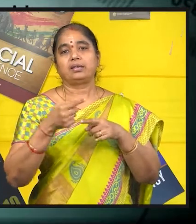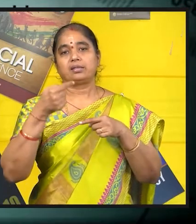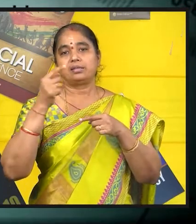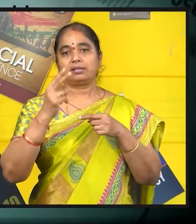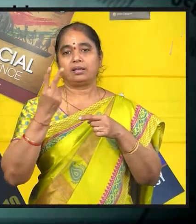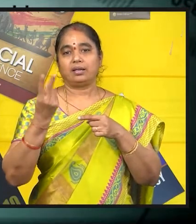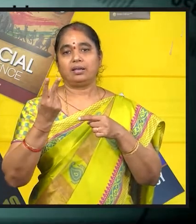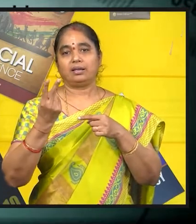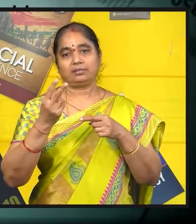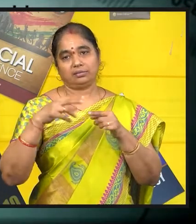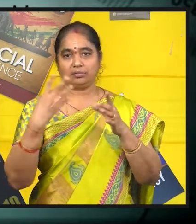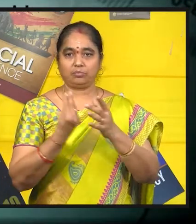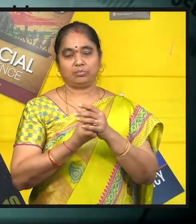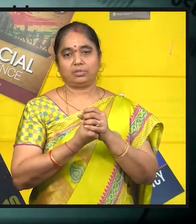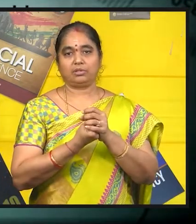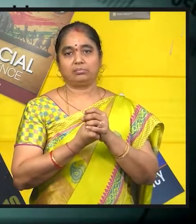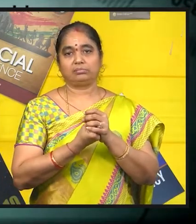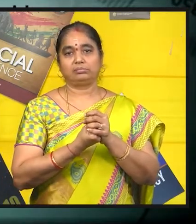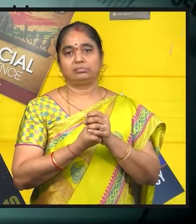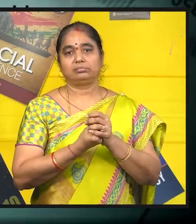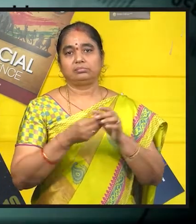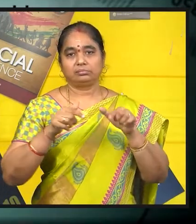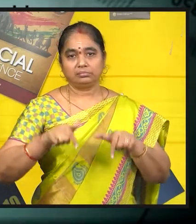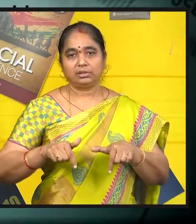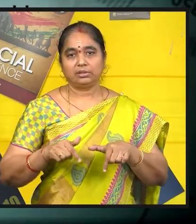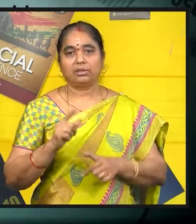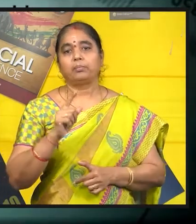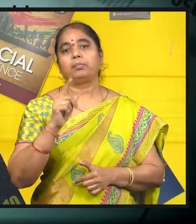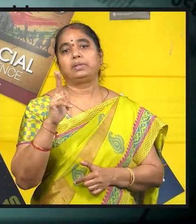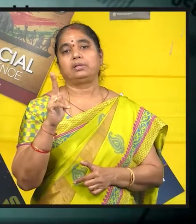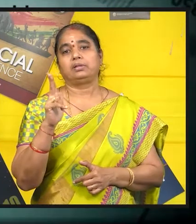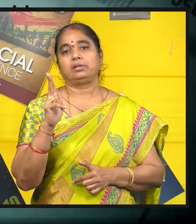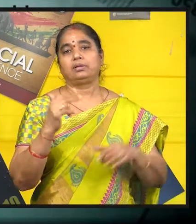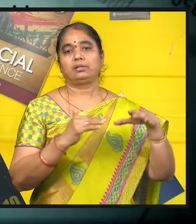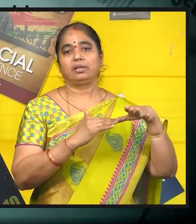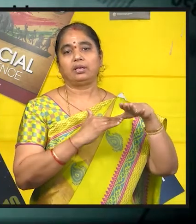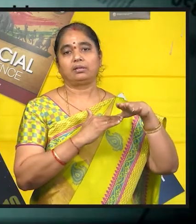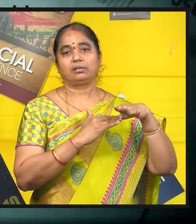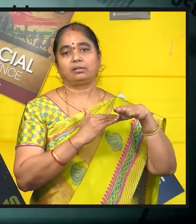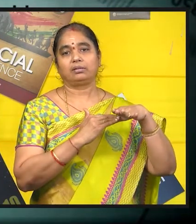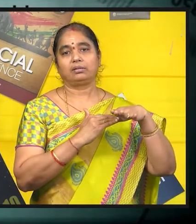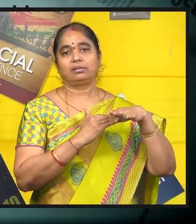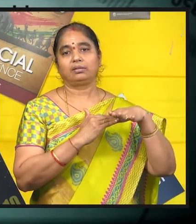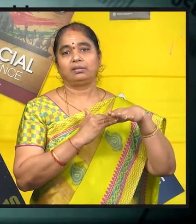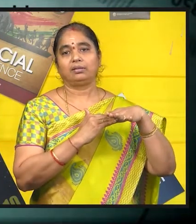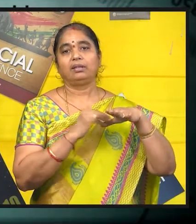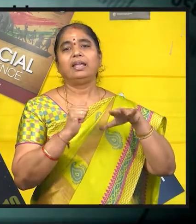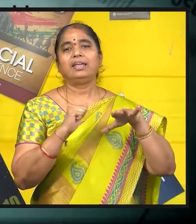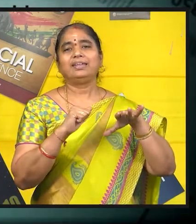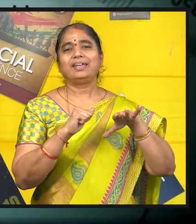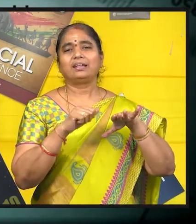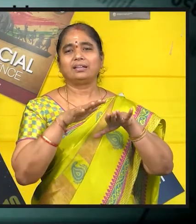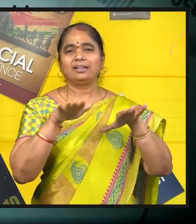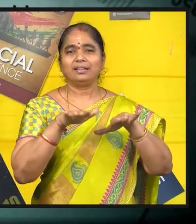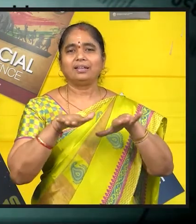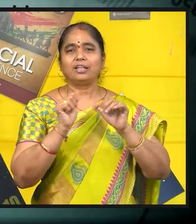2 × 3² தட் இஸ் ஈக்குவல் டு 18 நமக்கு வருகிறது. இந்த 18 எலக்ட்ரான்களும் எங்கே நரம்புகிறது